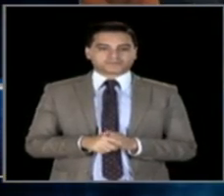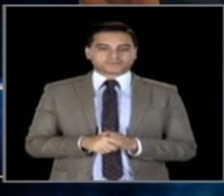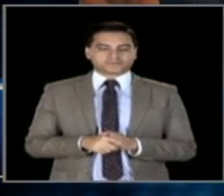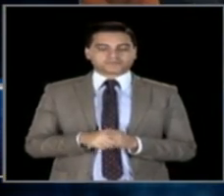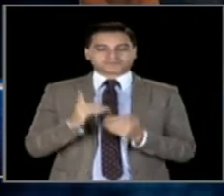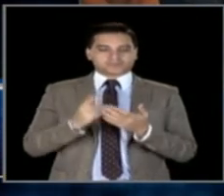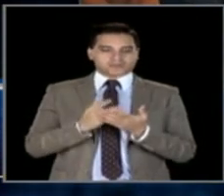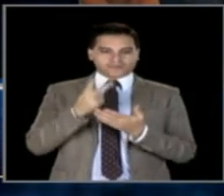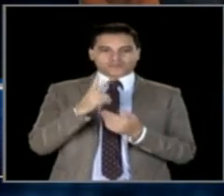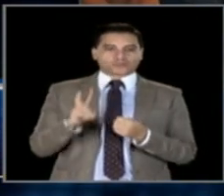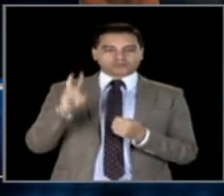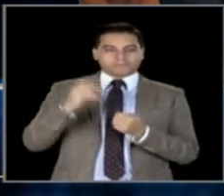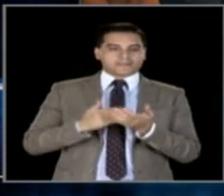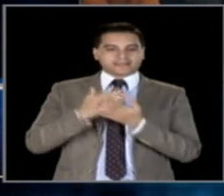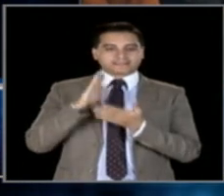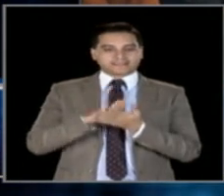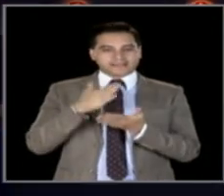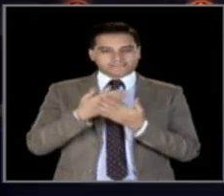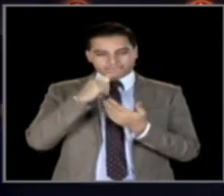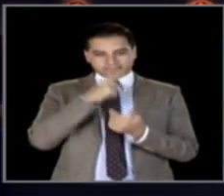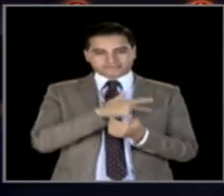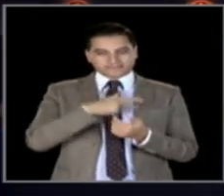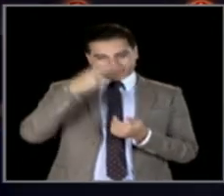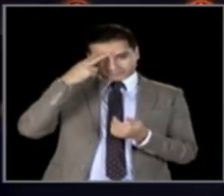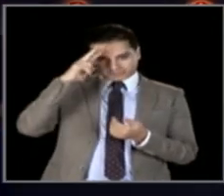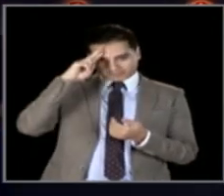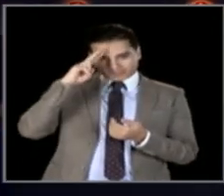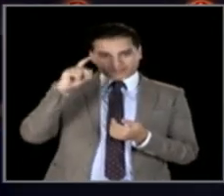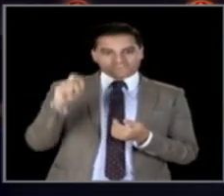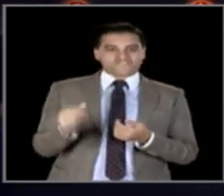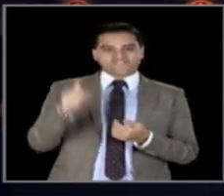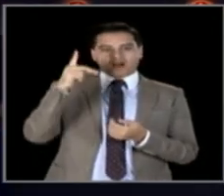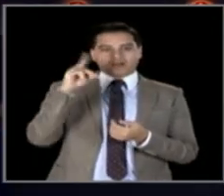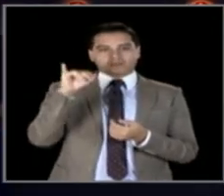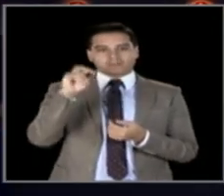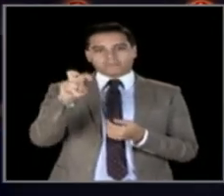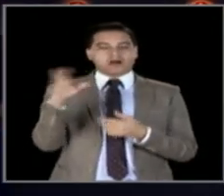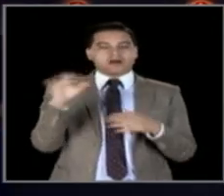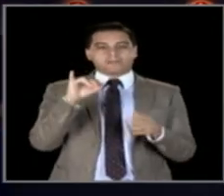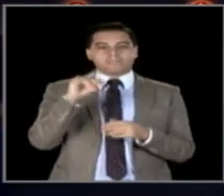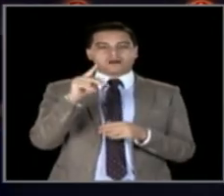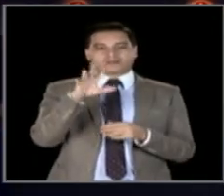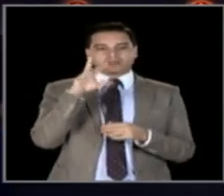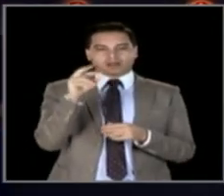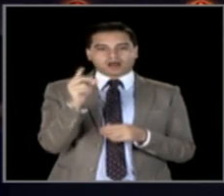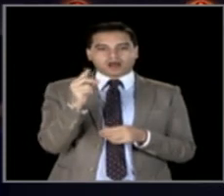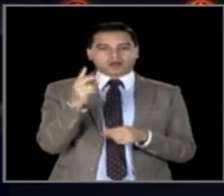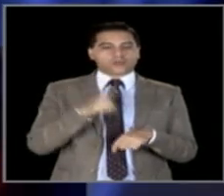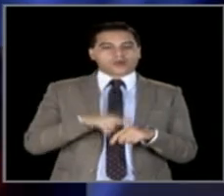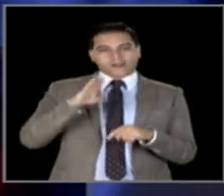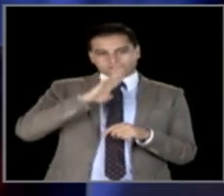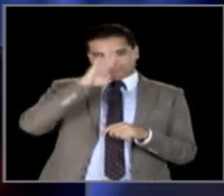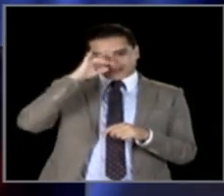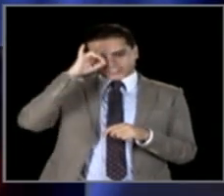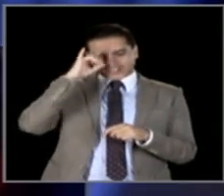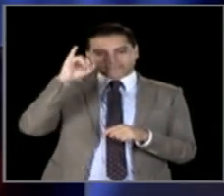اللي قامت بالأداء الصوتي لسنو وايت فاطمة مظهر، والملكة الشريرة